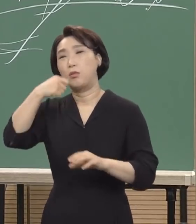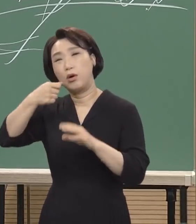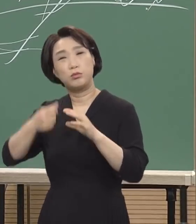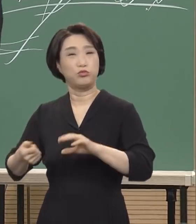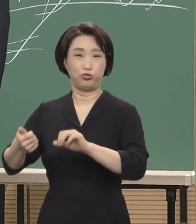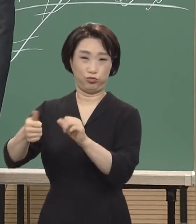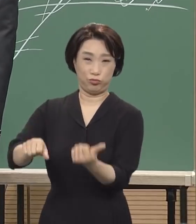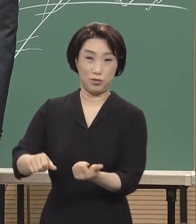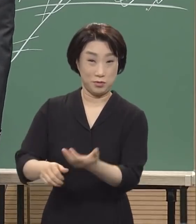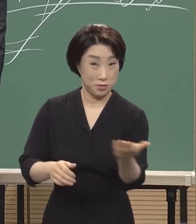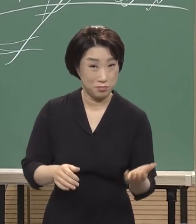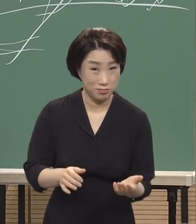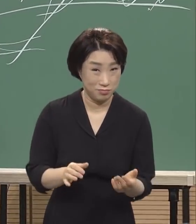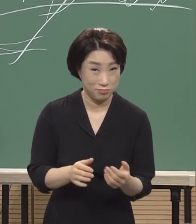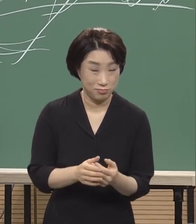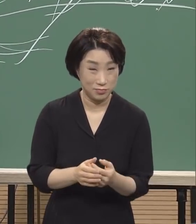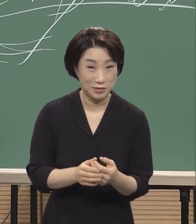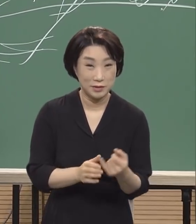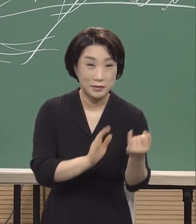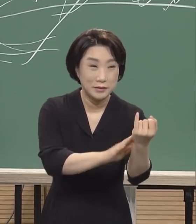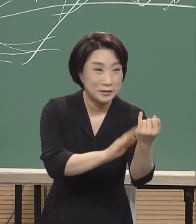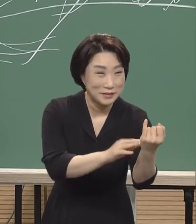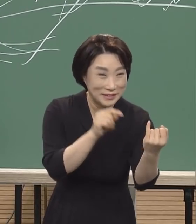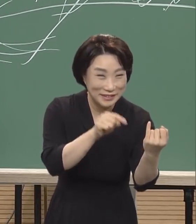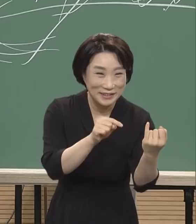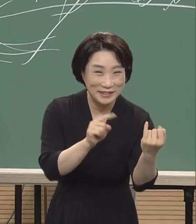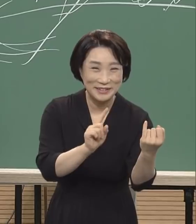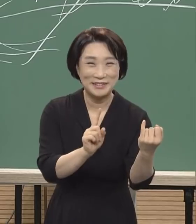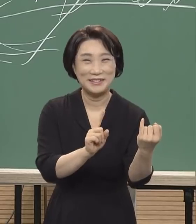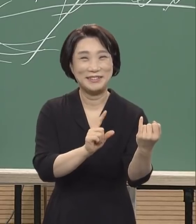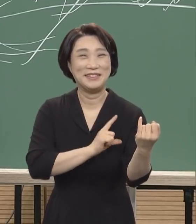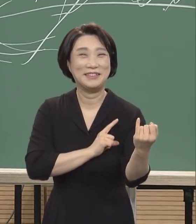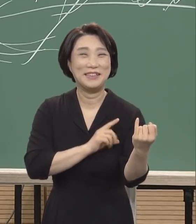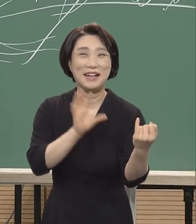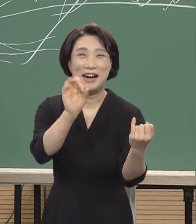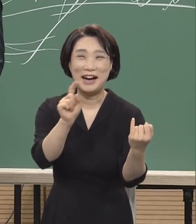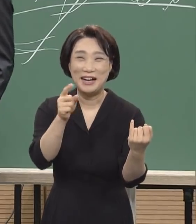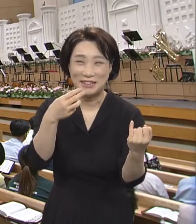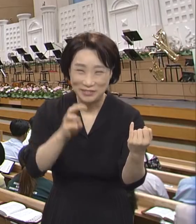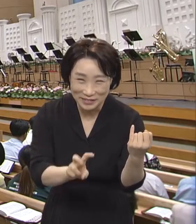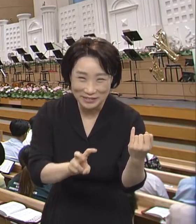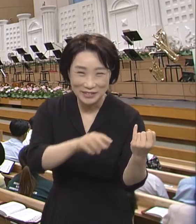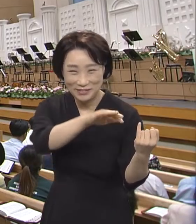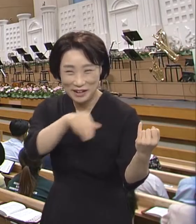너 저 저 저 저 뭐여. 나름 이리 와봐.